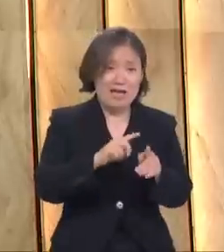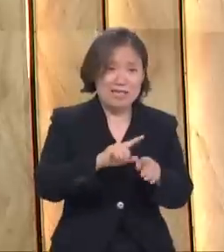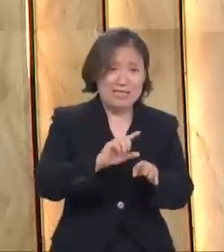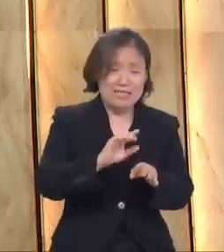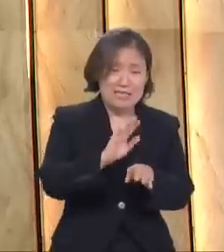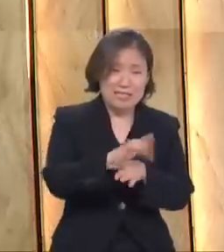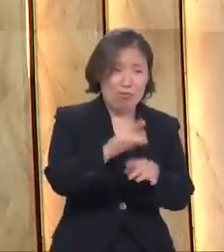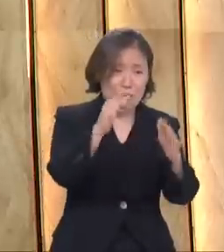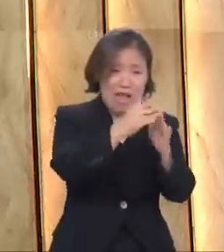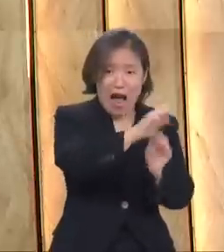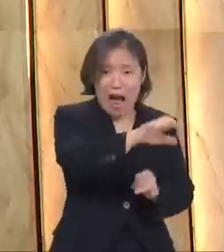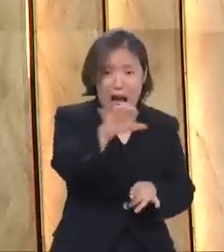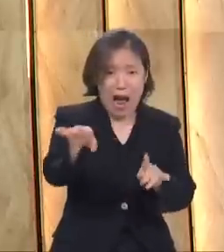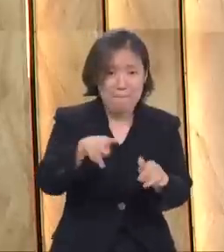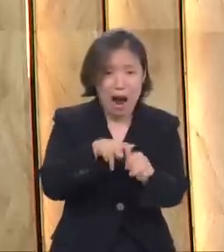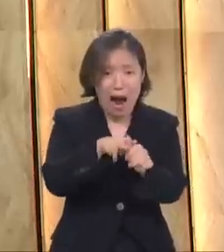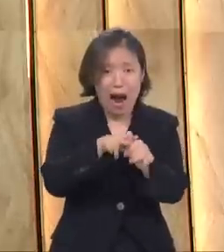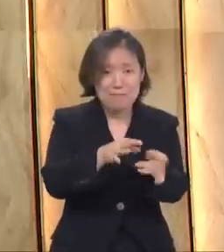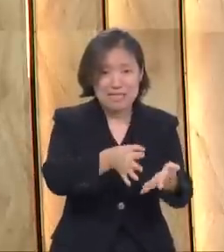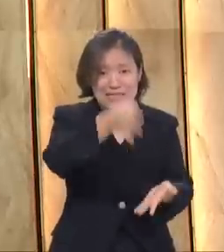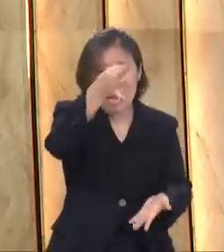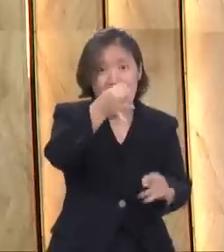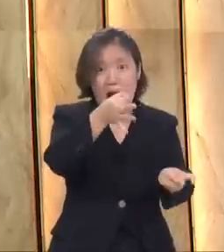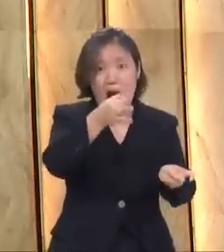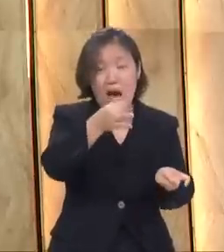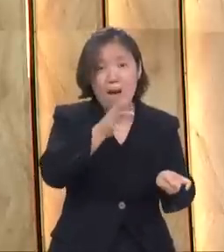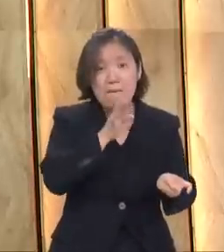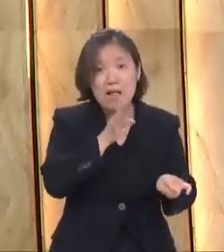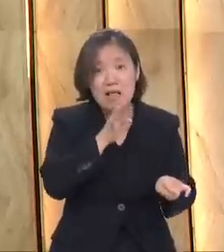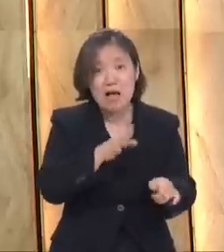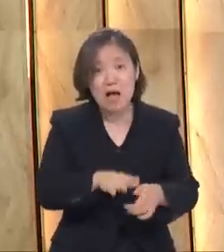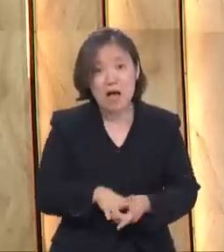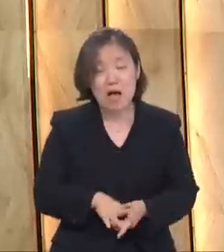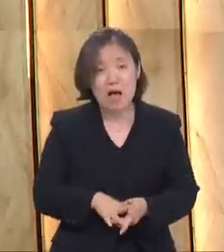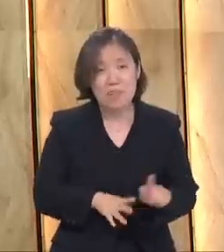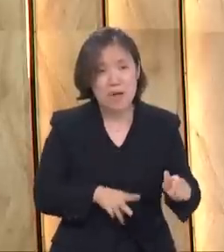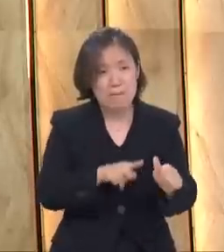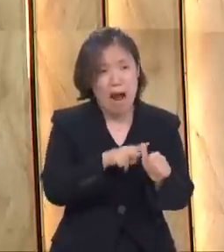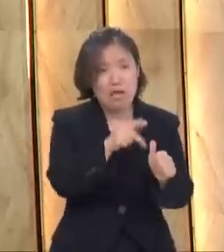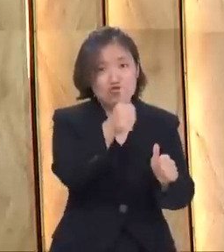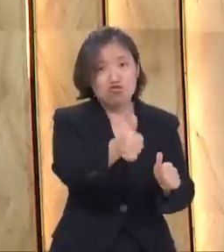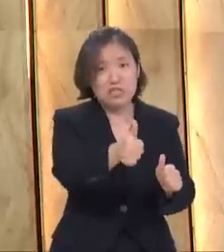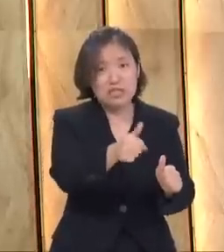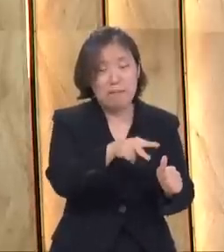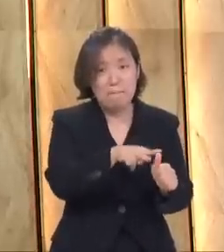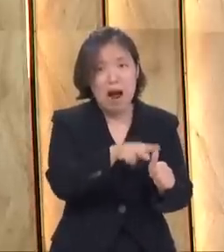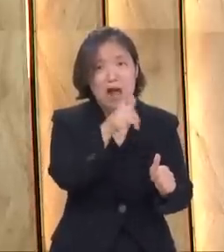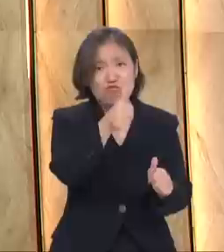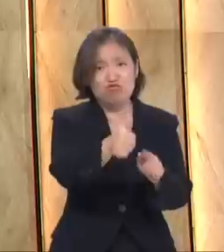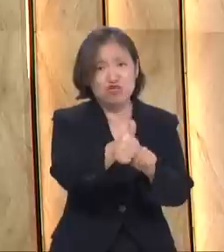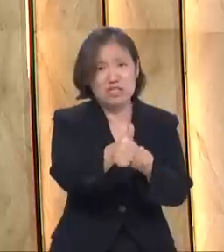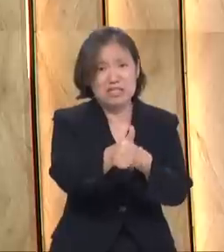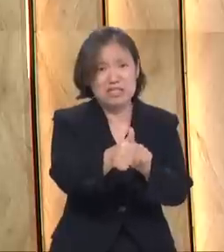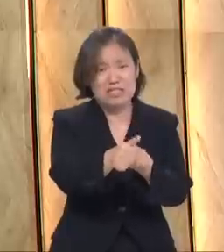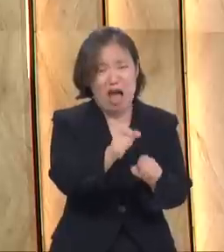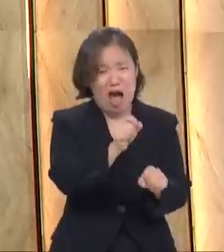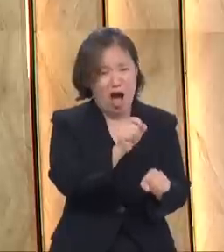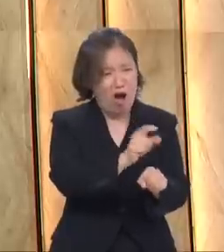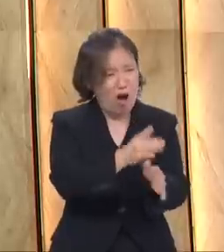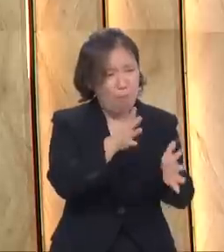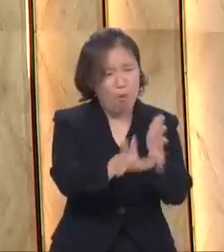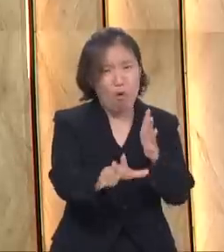작은 시골 마을에 말 한마리만 얼마나 큰 재산이겠어요 그 말의 주의 말주인이 또